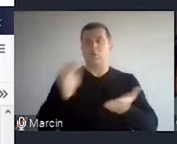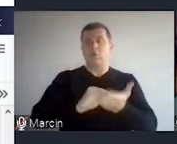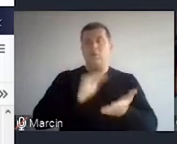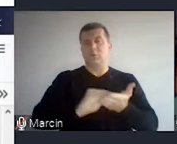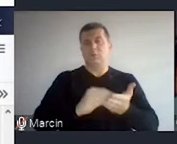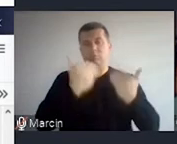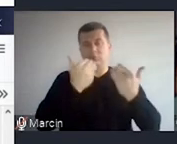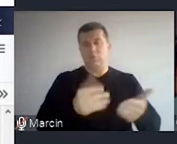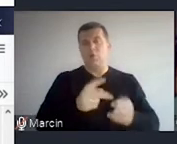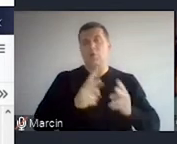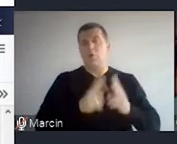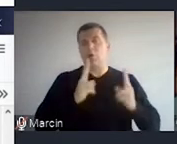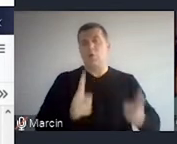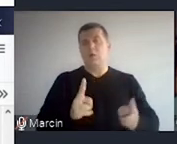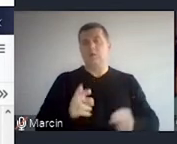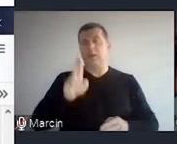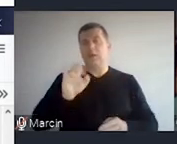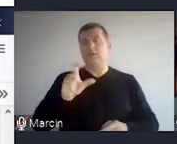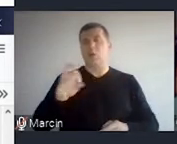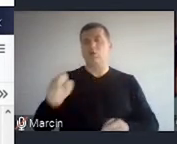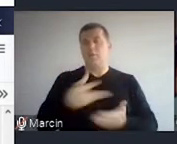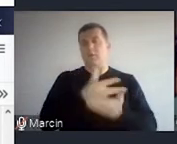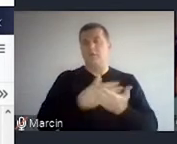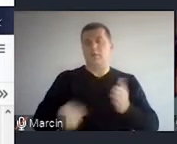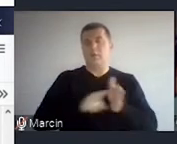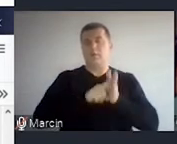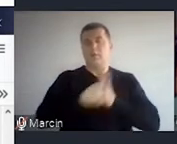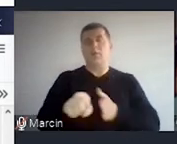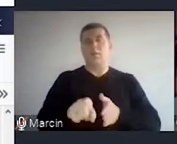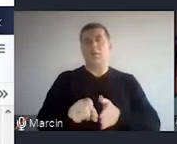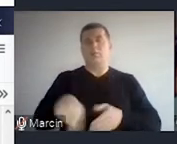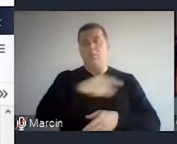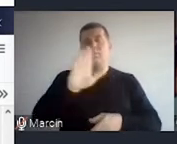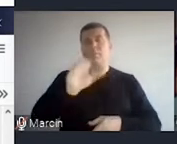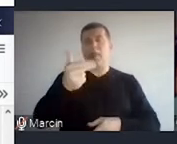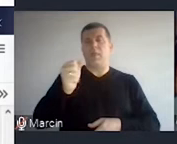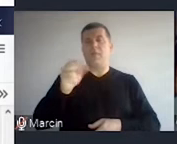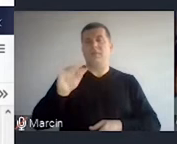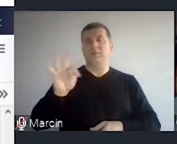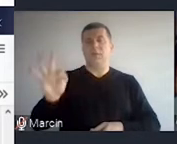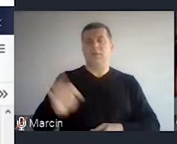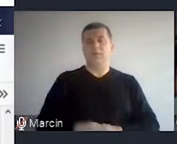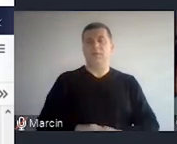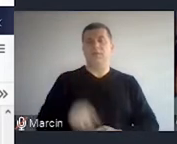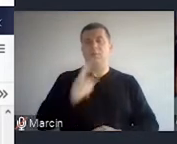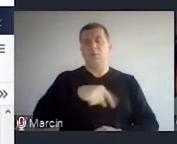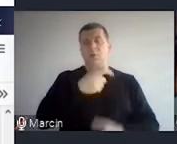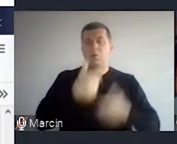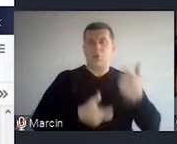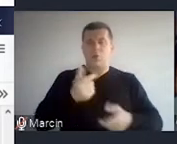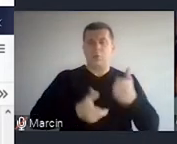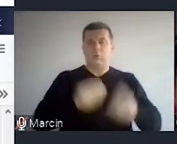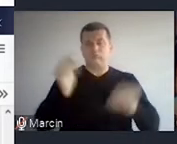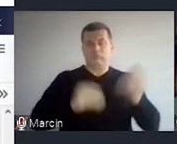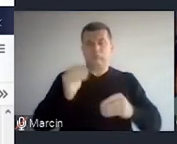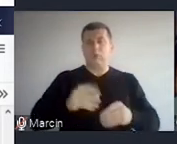przypisuje się określone zryczałtowane wynagrodzenie dla beneficjenta. Czyli beneficjent konstruuje budżet